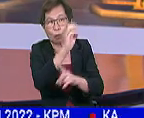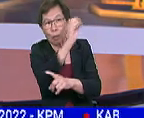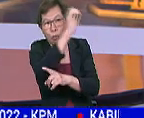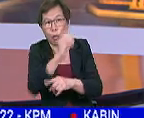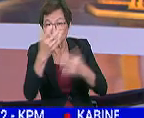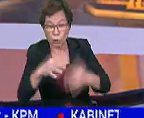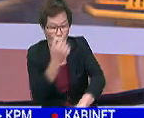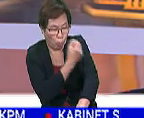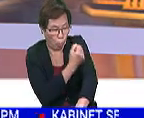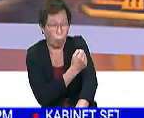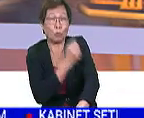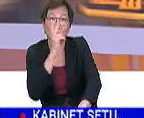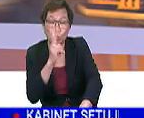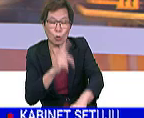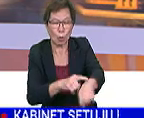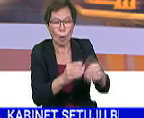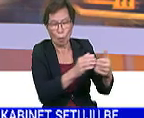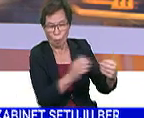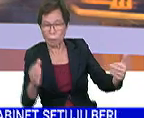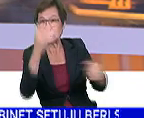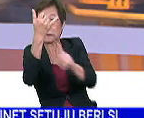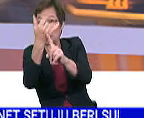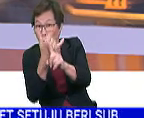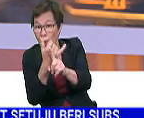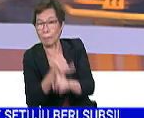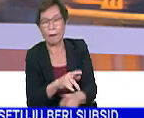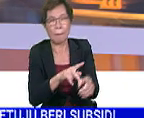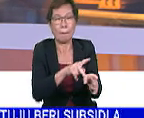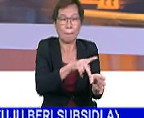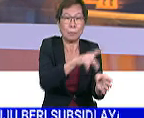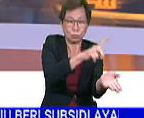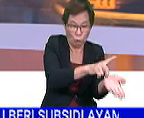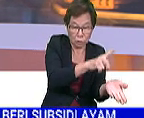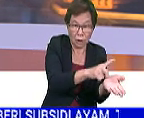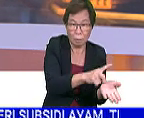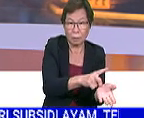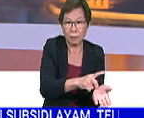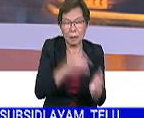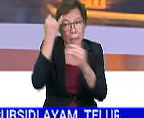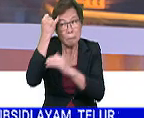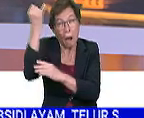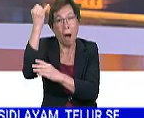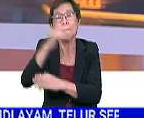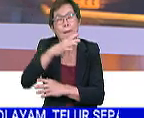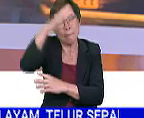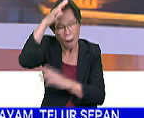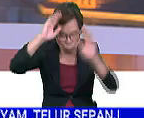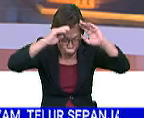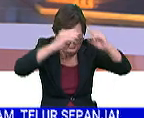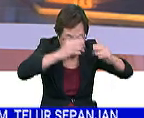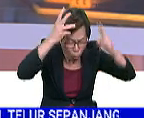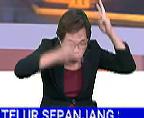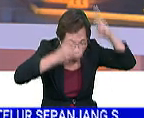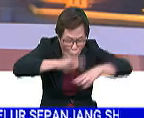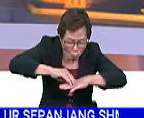lengkap dua dos dalam Pak kesihatan berpendapat ibuap sewajarnya lebih menumpan kebimbangan